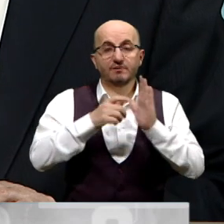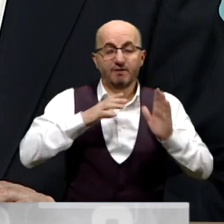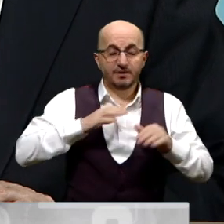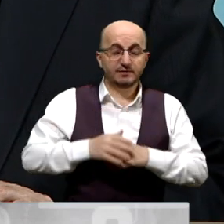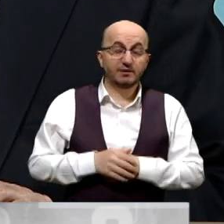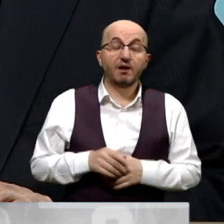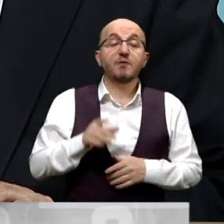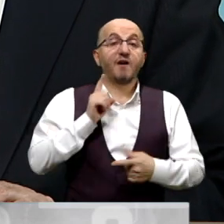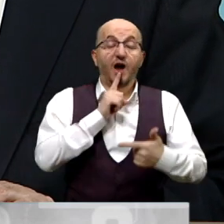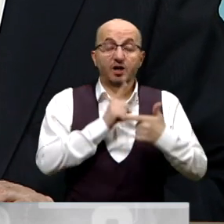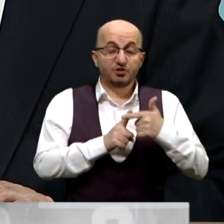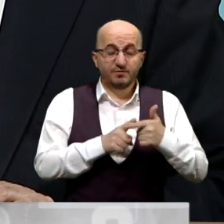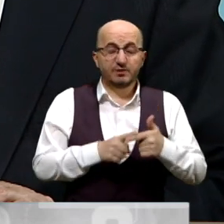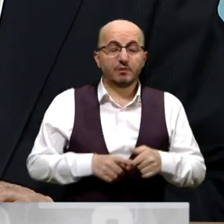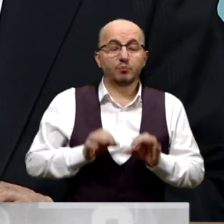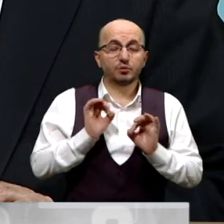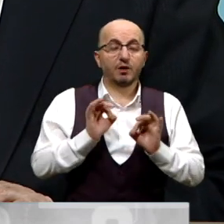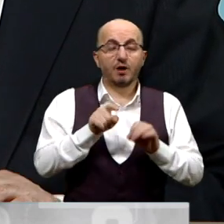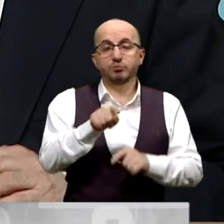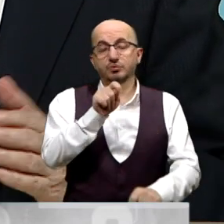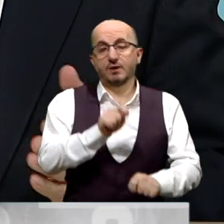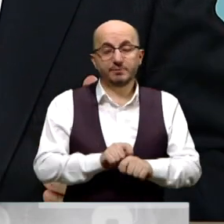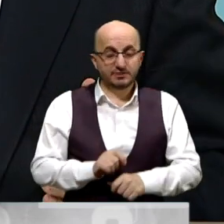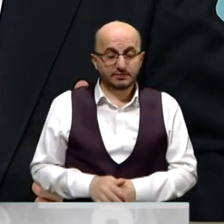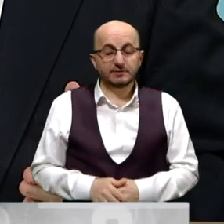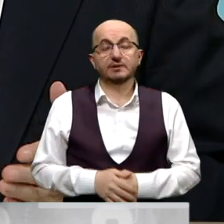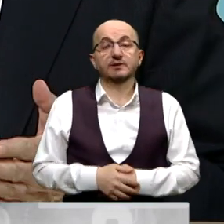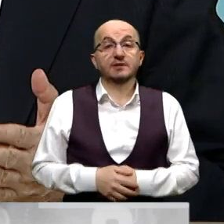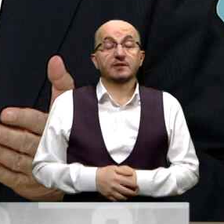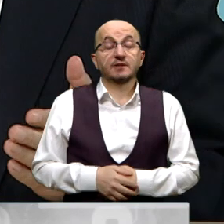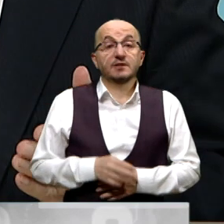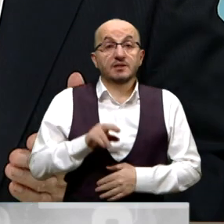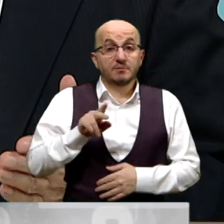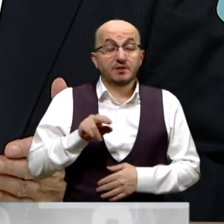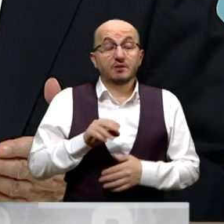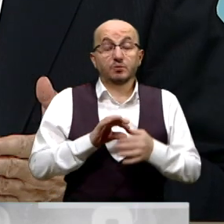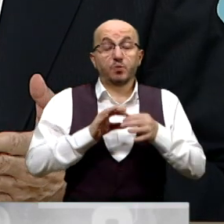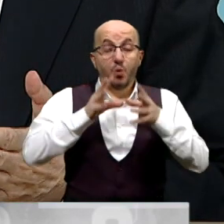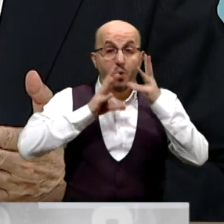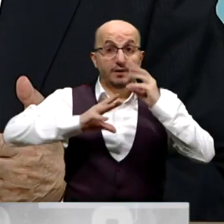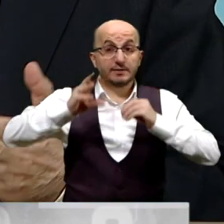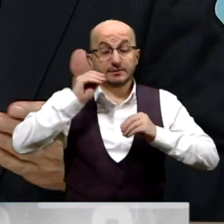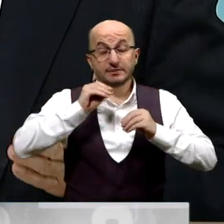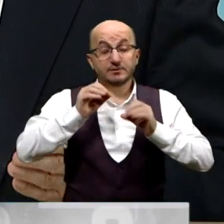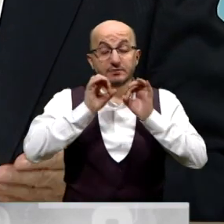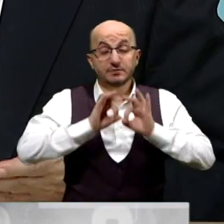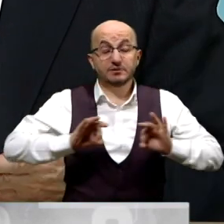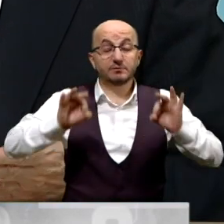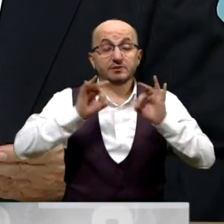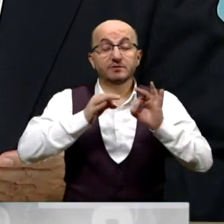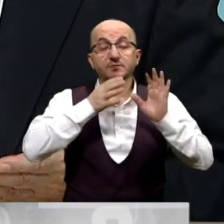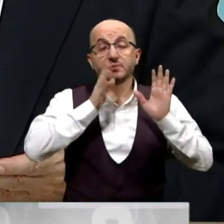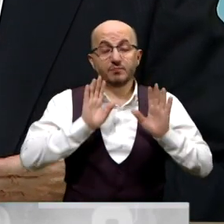Bu da vaciptir mutlaka bunu yapın vesair bunlardan öğreniriz Eğer bunların hiçbirisini